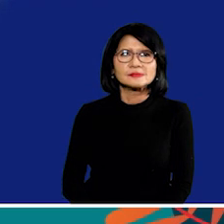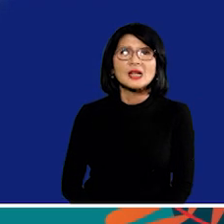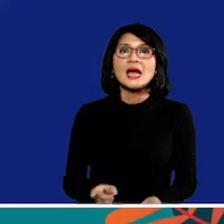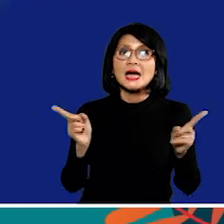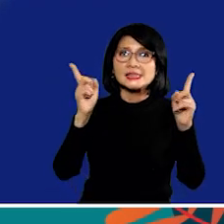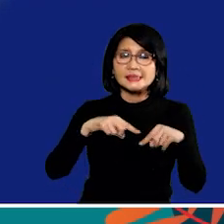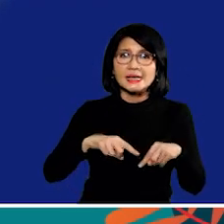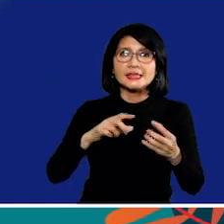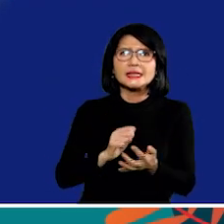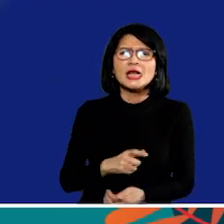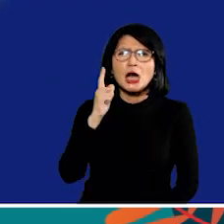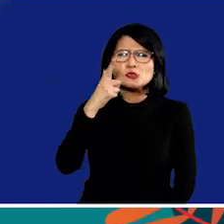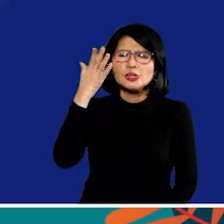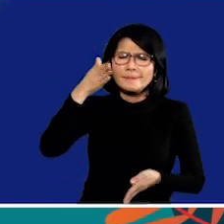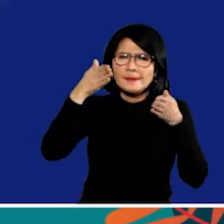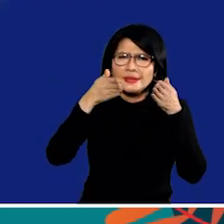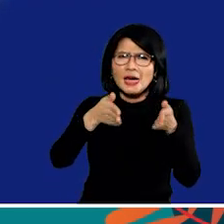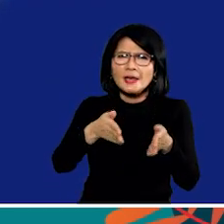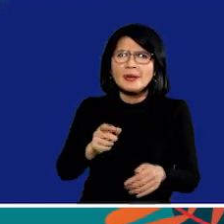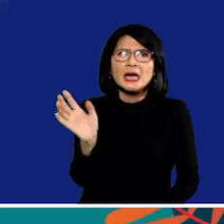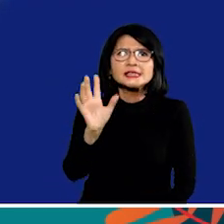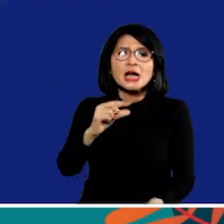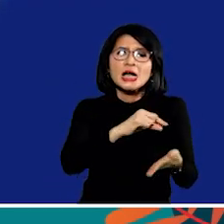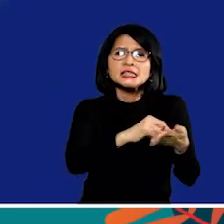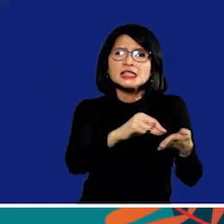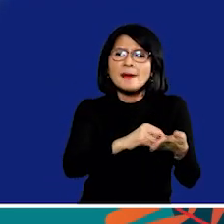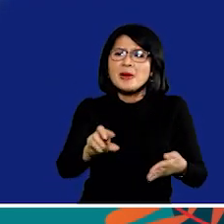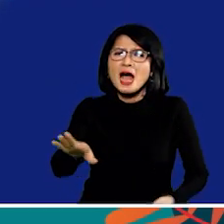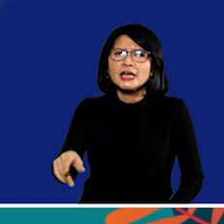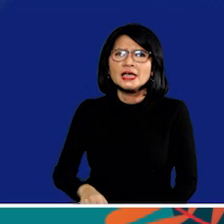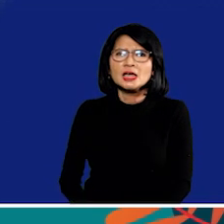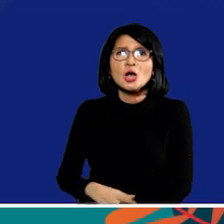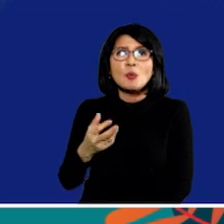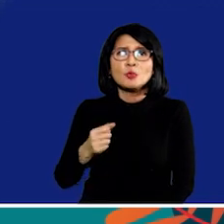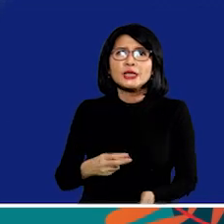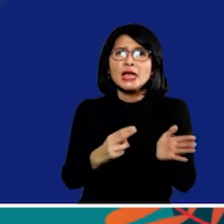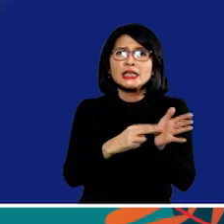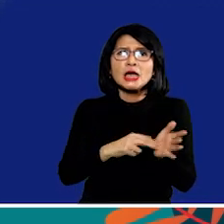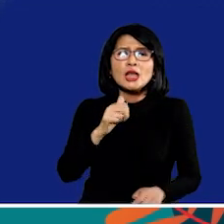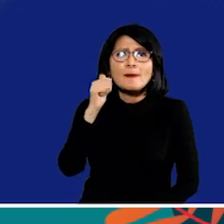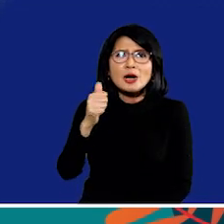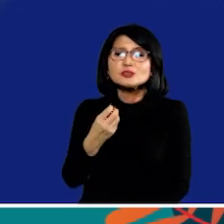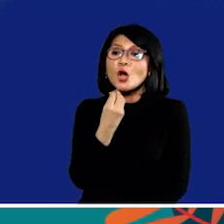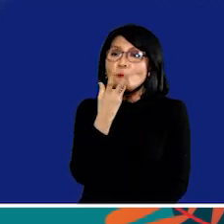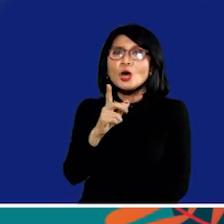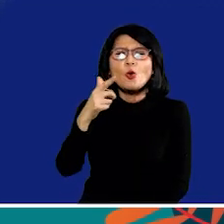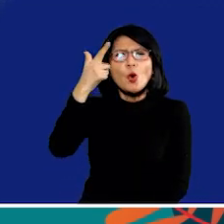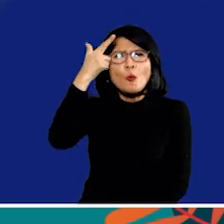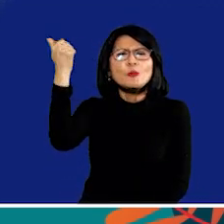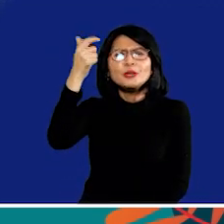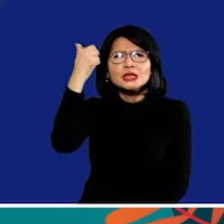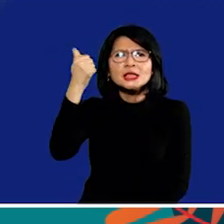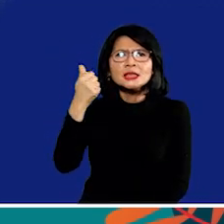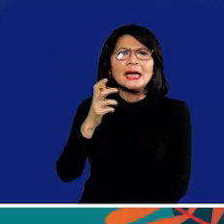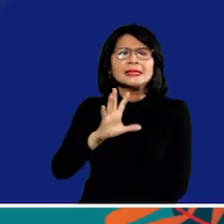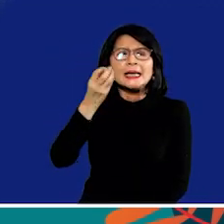harus jauh lebih spesifik dan harus tidak melabel. Bahkan anak yang mungkin angkanya selalu baik kalau dibilang pintar melulu, dia juga tidak menyadari